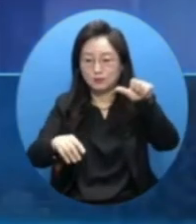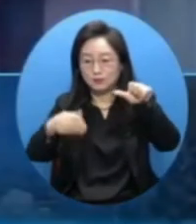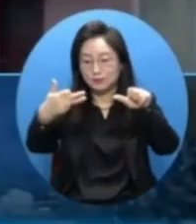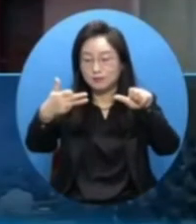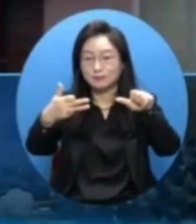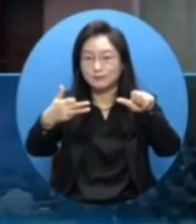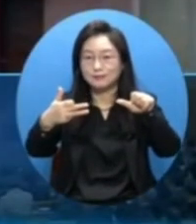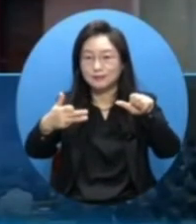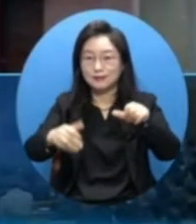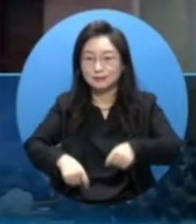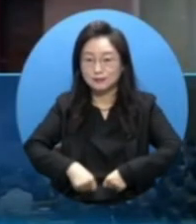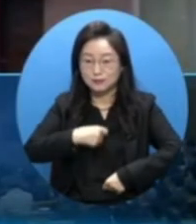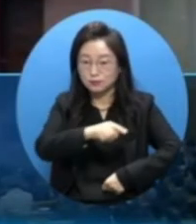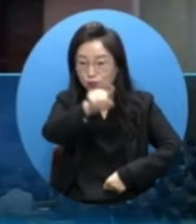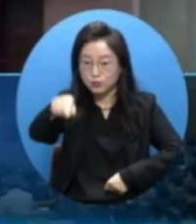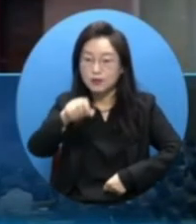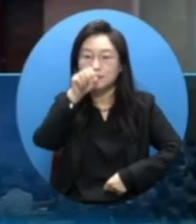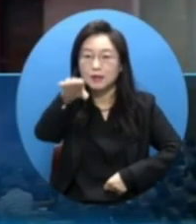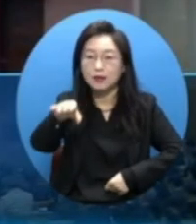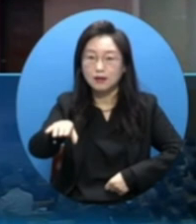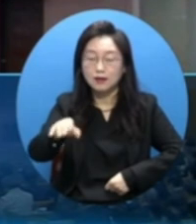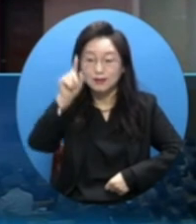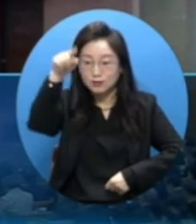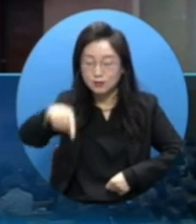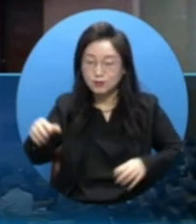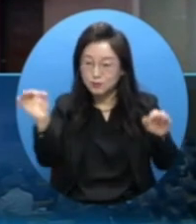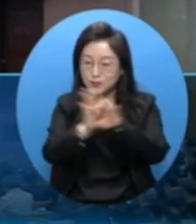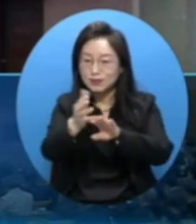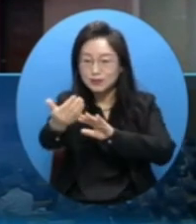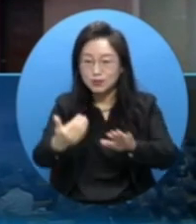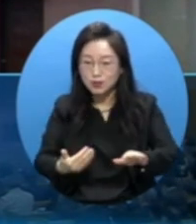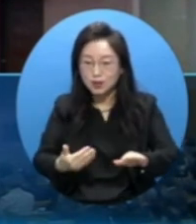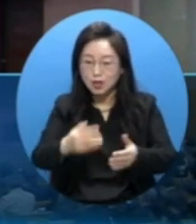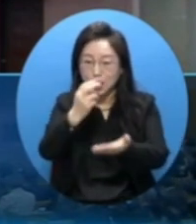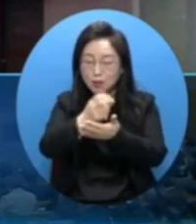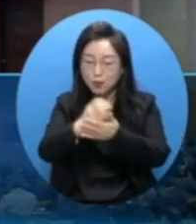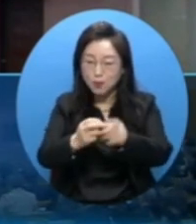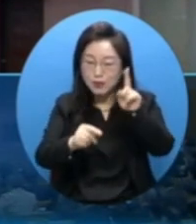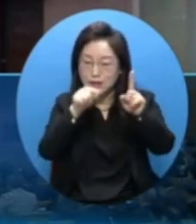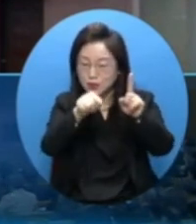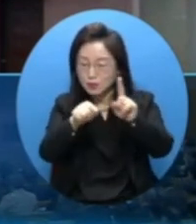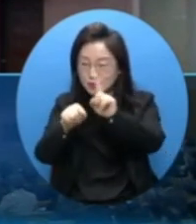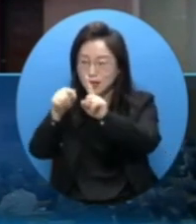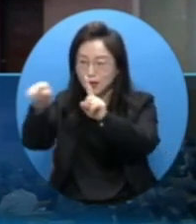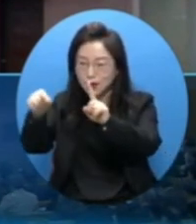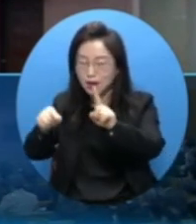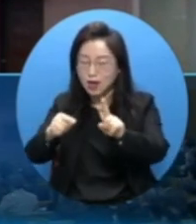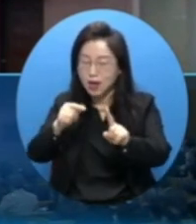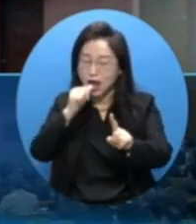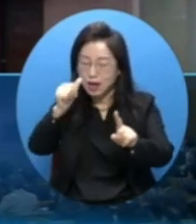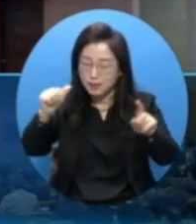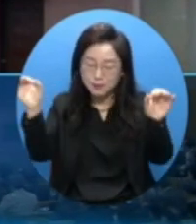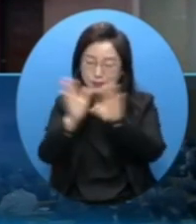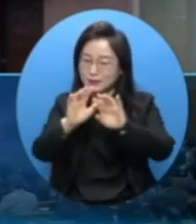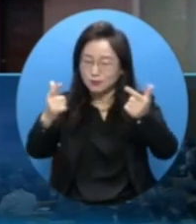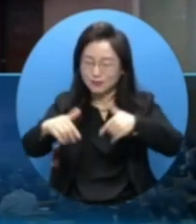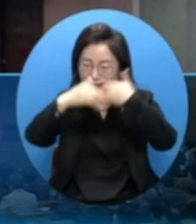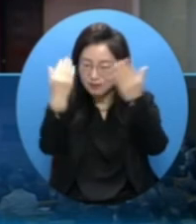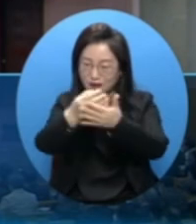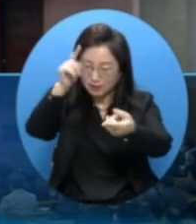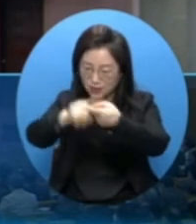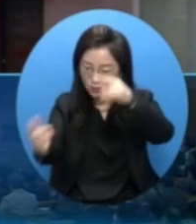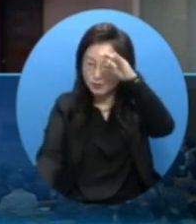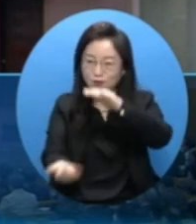말씀합니다 진실로 너에게 이르노니 천지가 없어지기 전에는 율법의 일점일획도 결코 없어지지 아니하고 다 이루리라